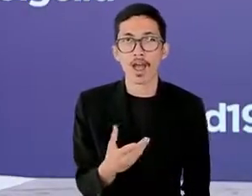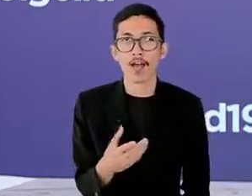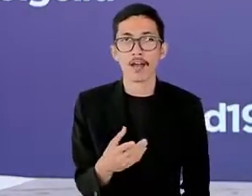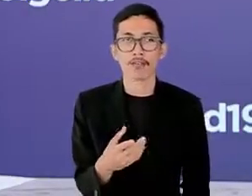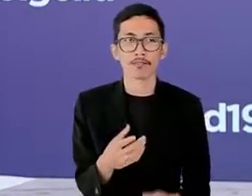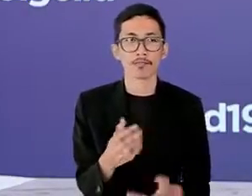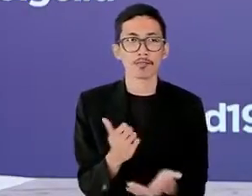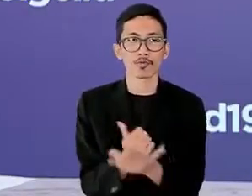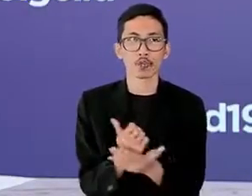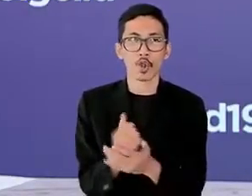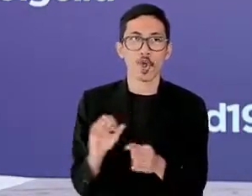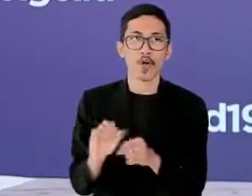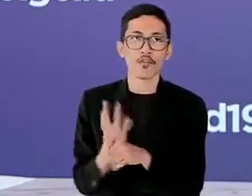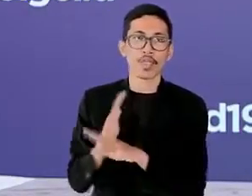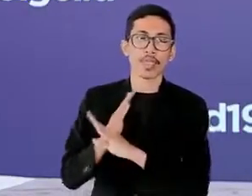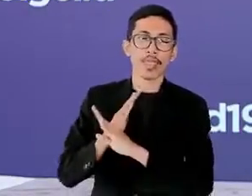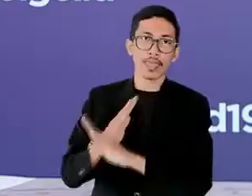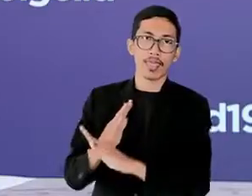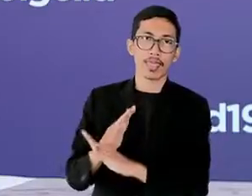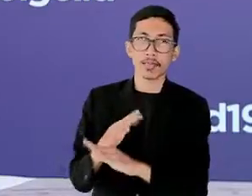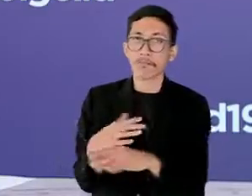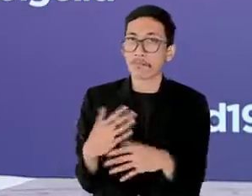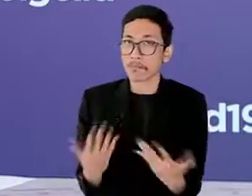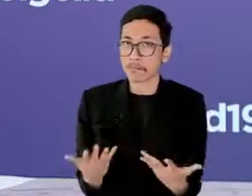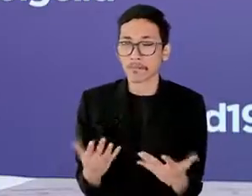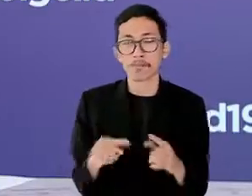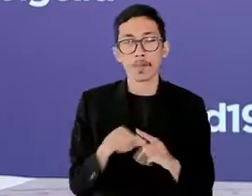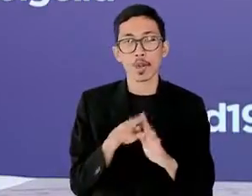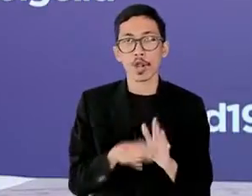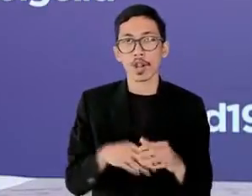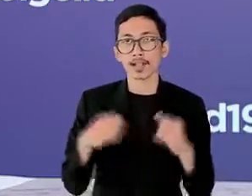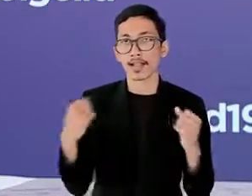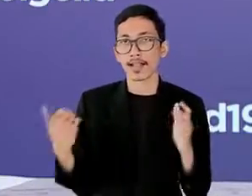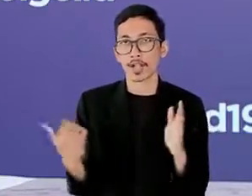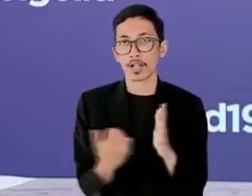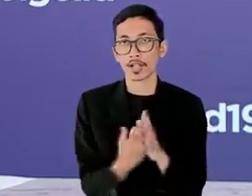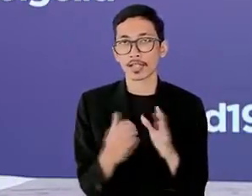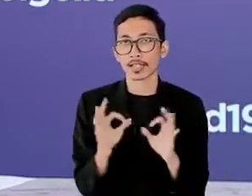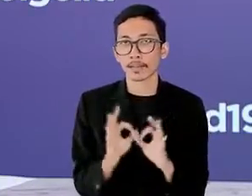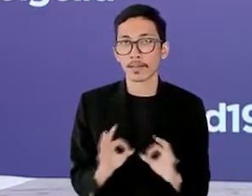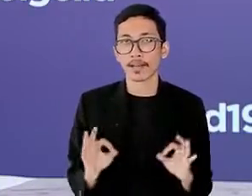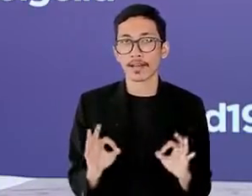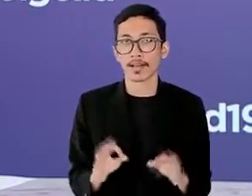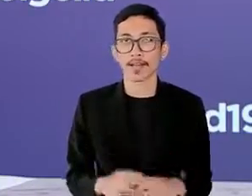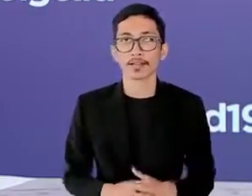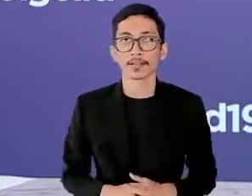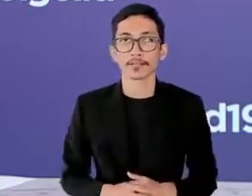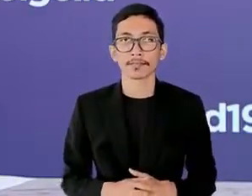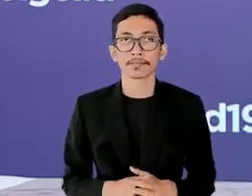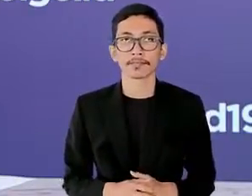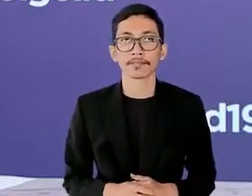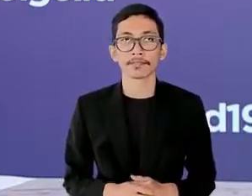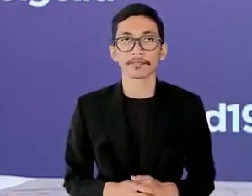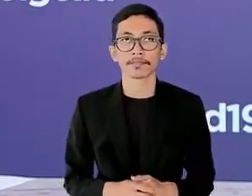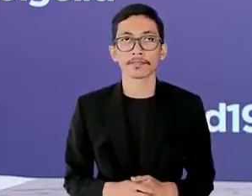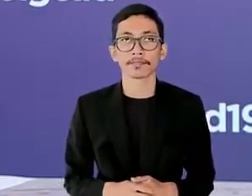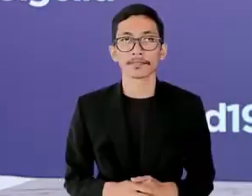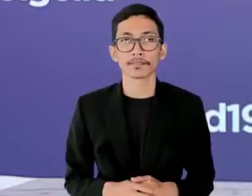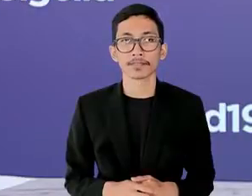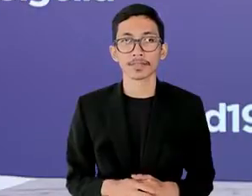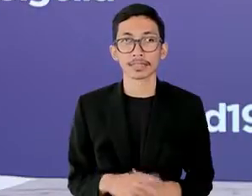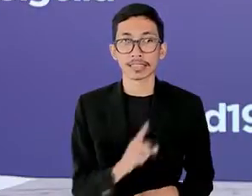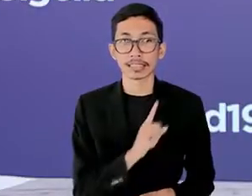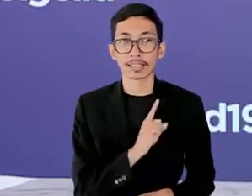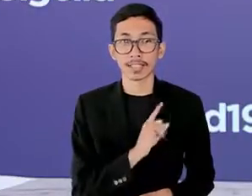efektif untuk segera mengakhiri pandemi ini adalah dengan disiplin protokol kesehatan secara kolektif tidak hanya individu